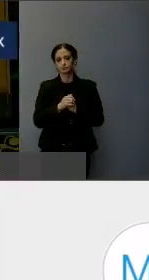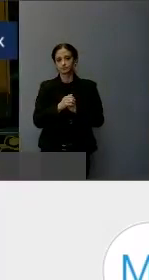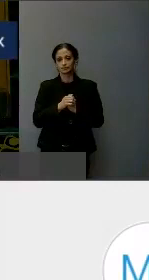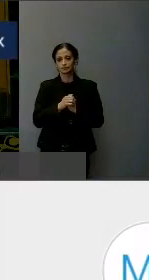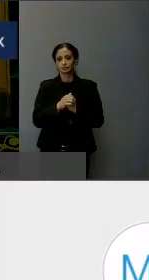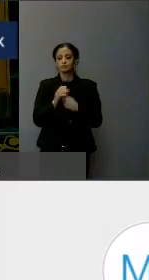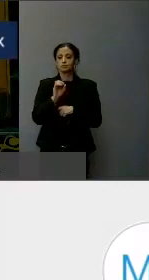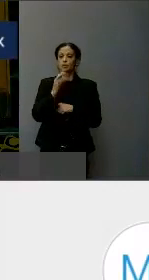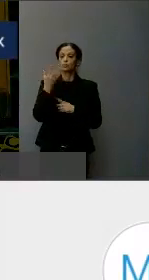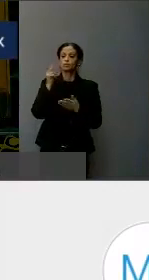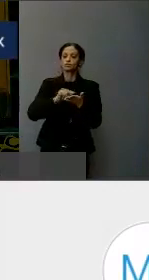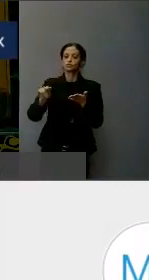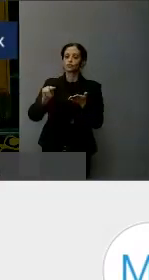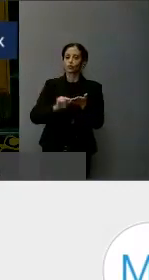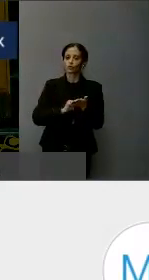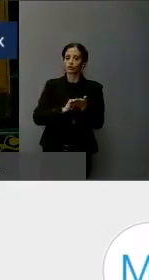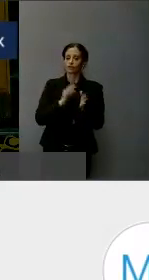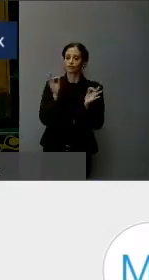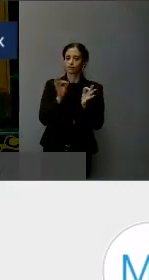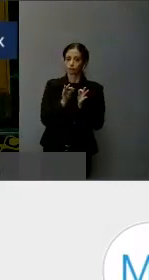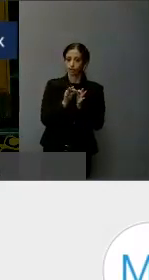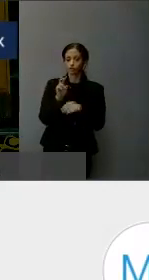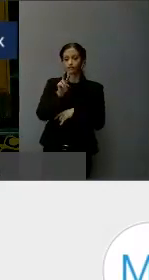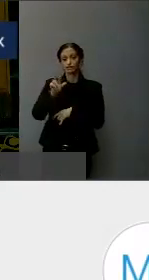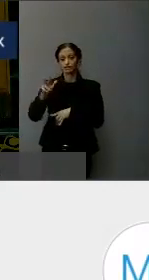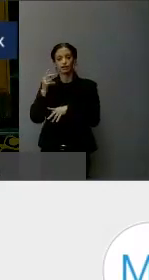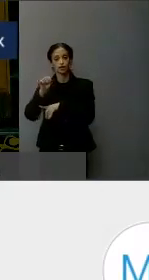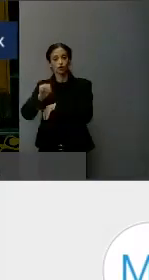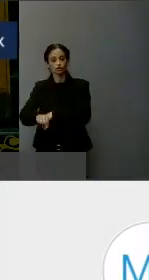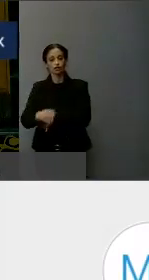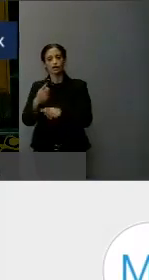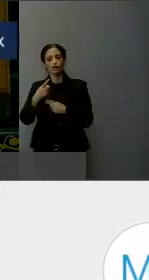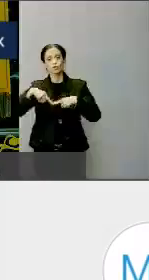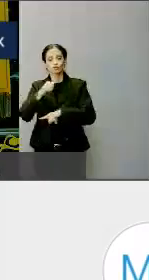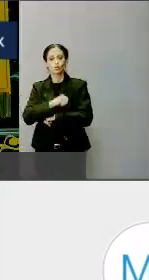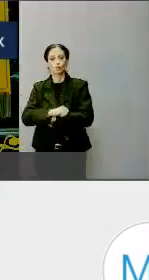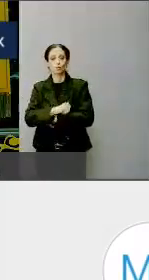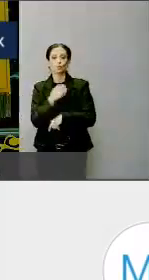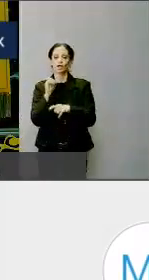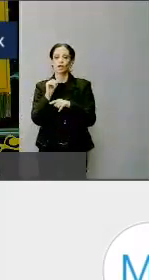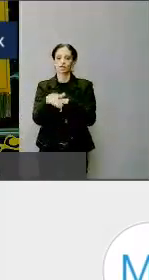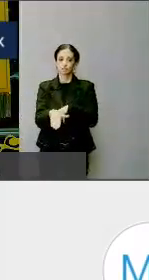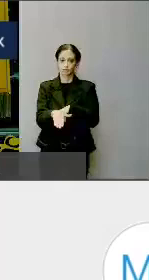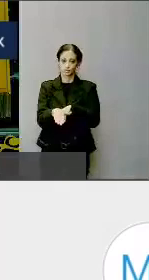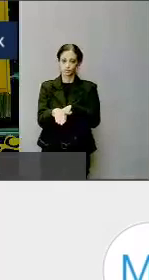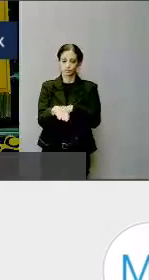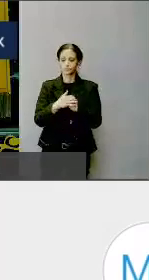15 voti le 23 al contrario il consiglio comunale respinge